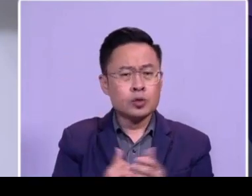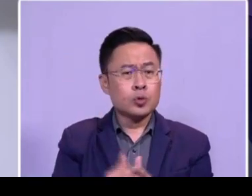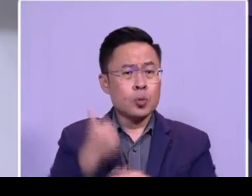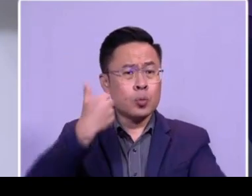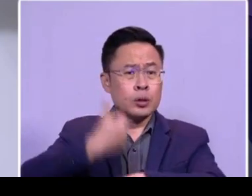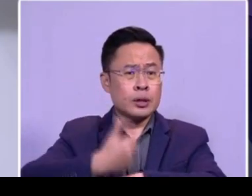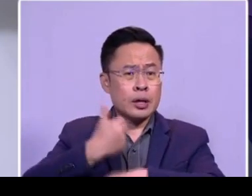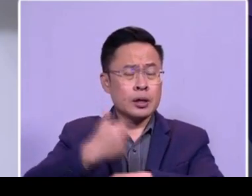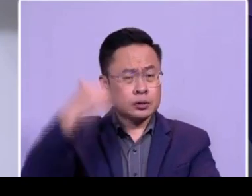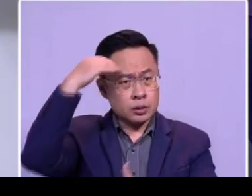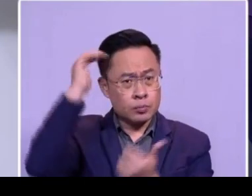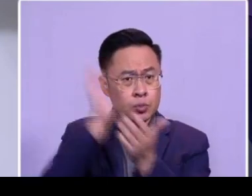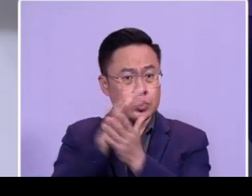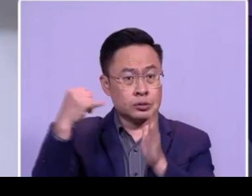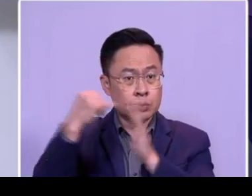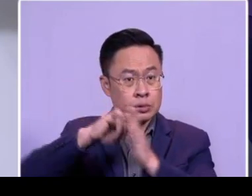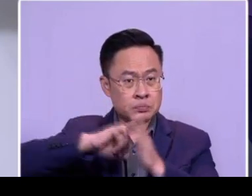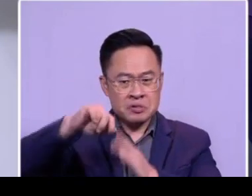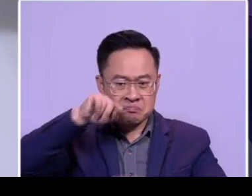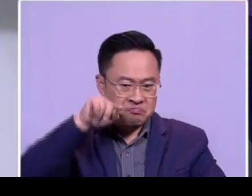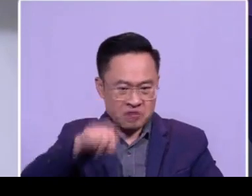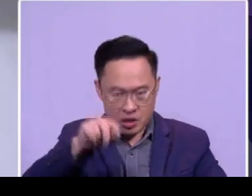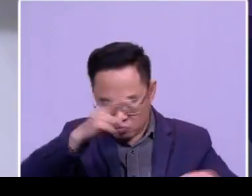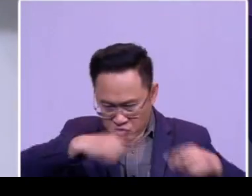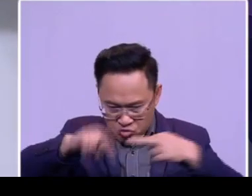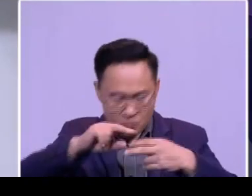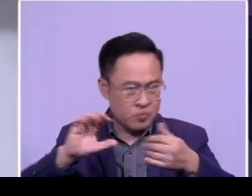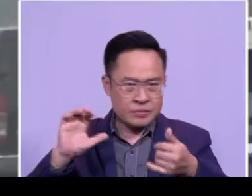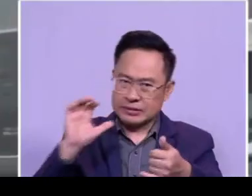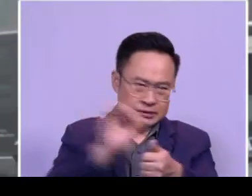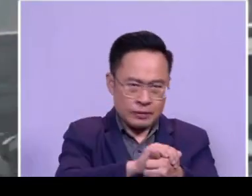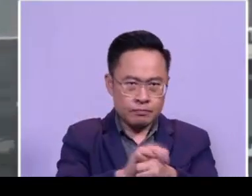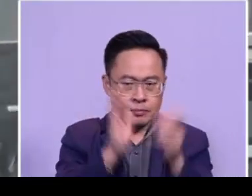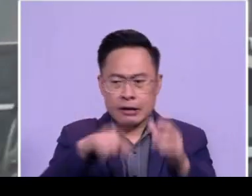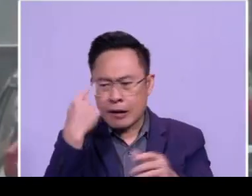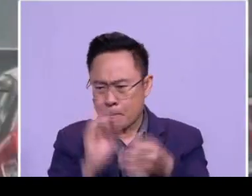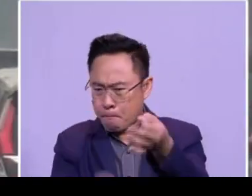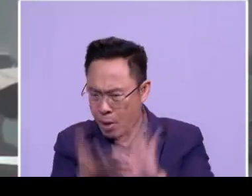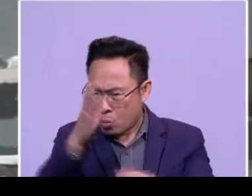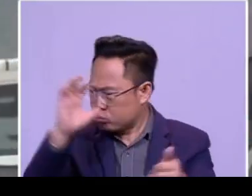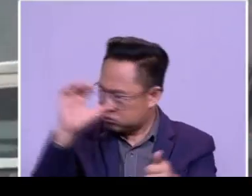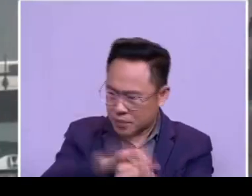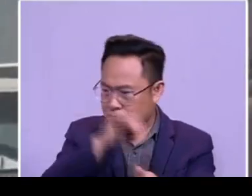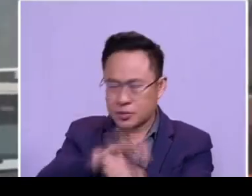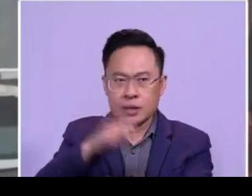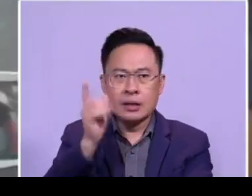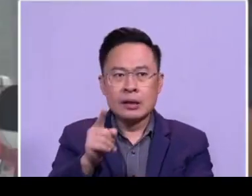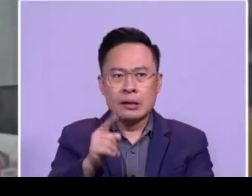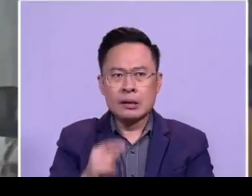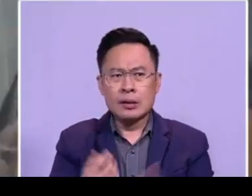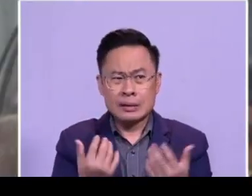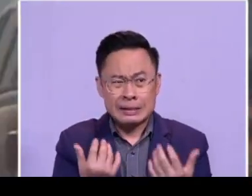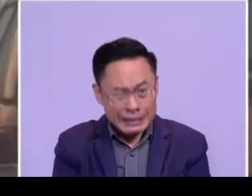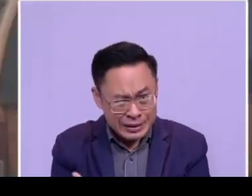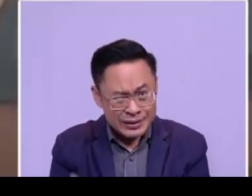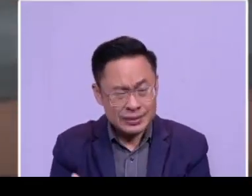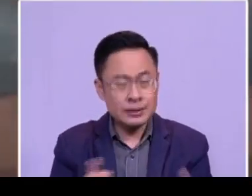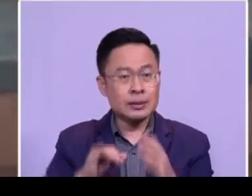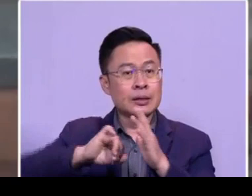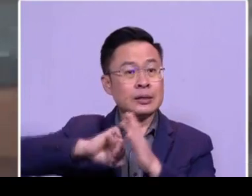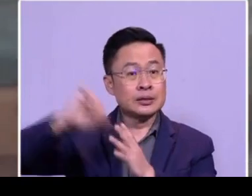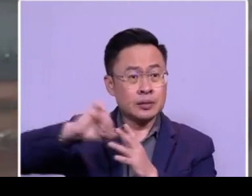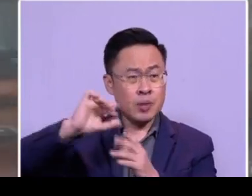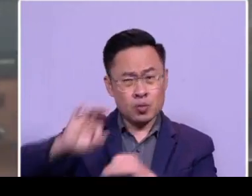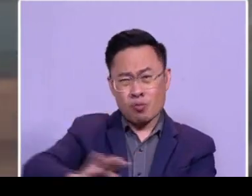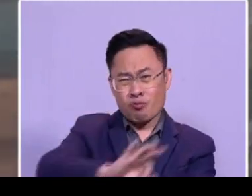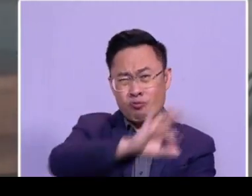ผามาดำเนินคดีด้วยนะคะไปดูรายละเอียดกันหน่อยนะคะที่พบว่าสภาพท้องฟ้าในตัวเมืองเชียงใหม่เนี่ย โอ้โห